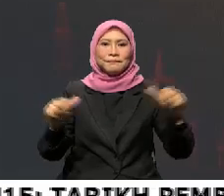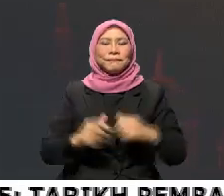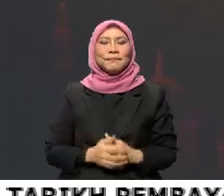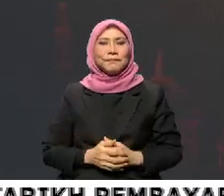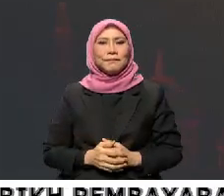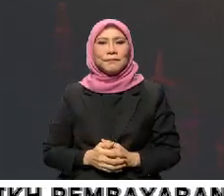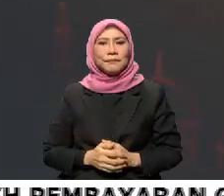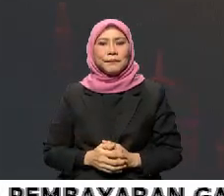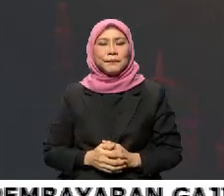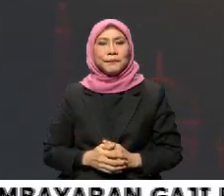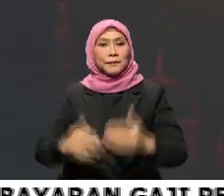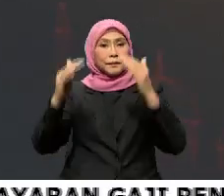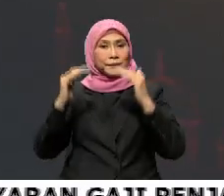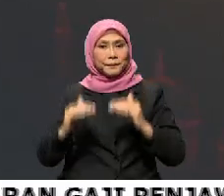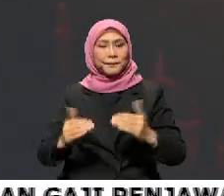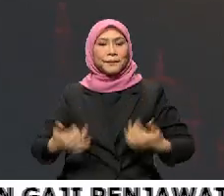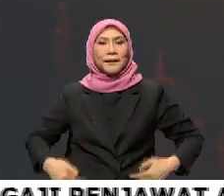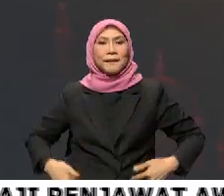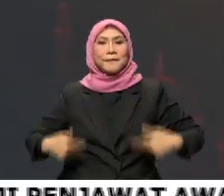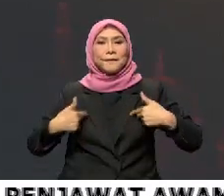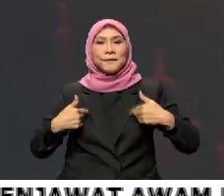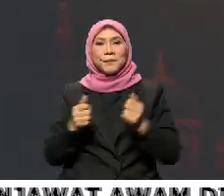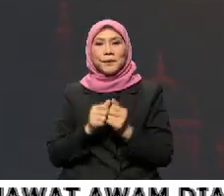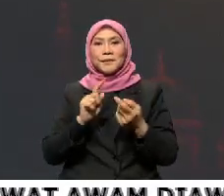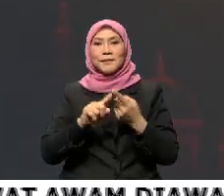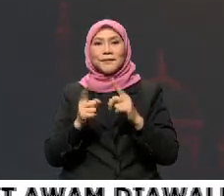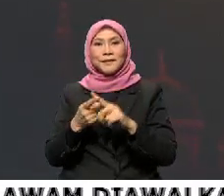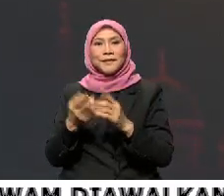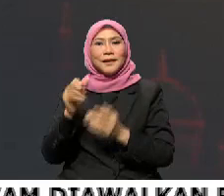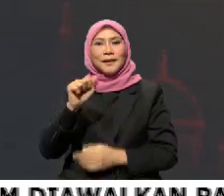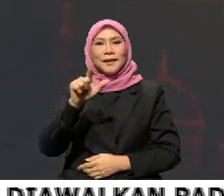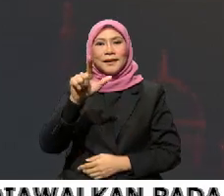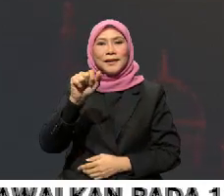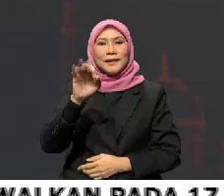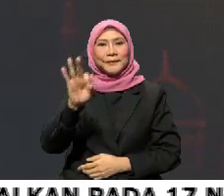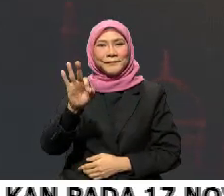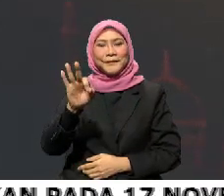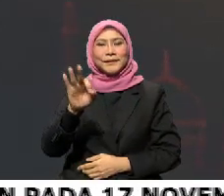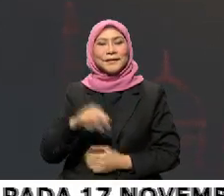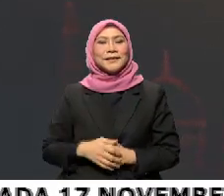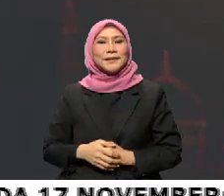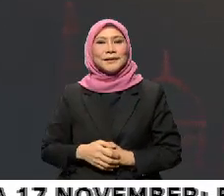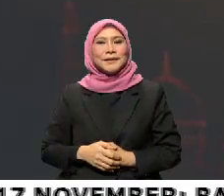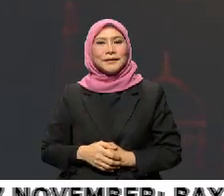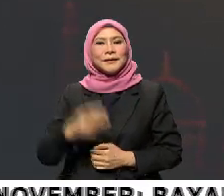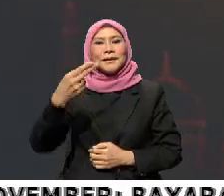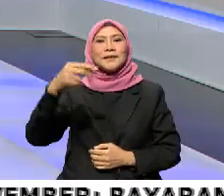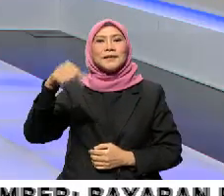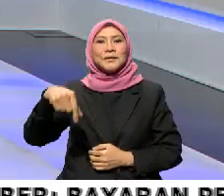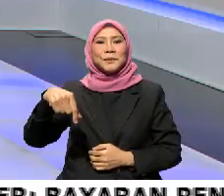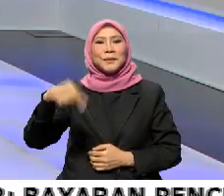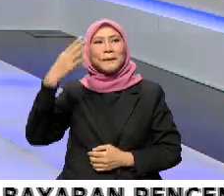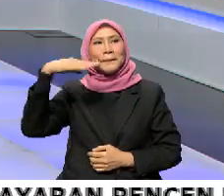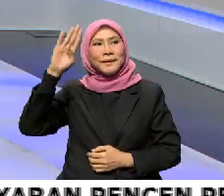Nyatakan. Baik penonton, seterusnya kita akan melintas langsung bersama sahabat pelapor kita, Alif Ashraf, yang kini berada di Ibu Pejabat